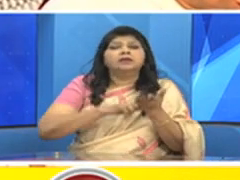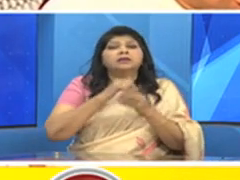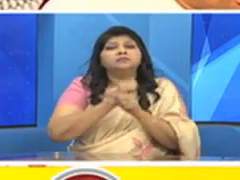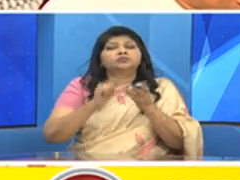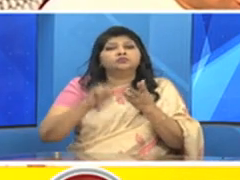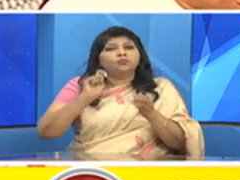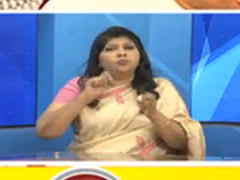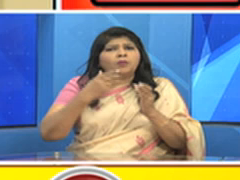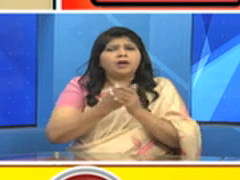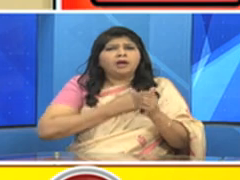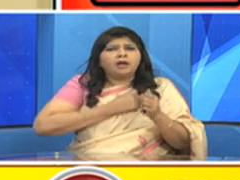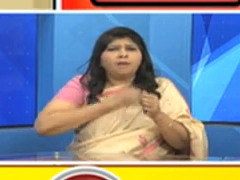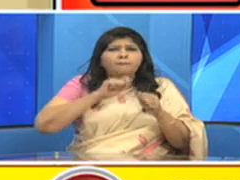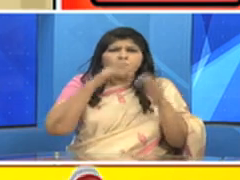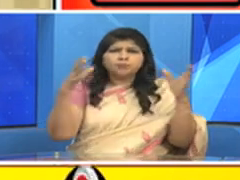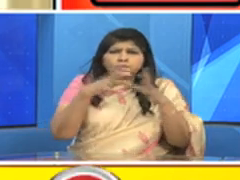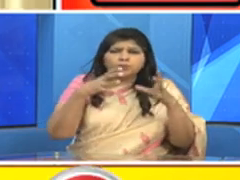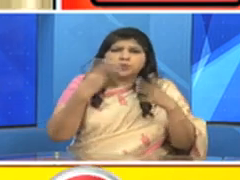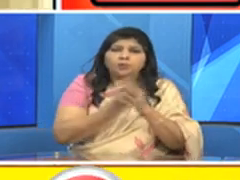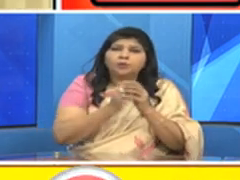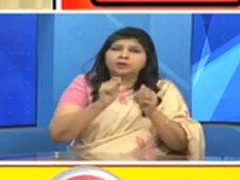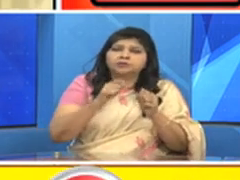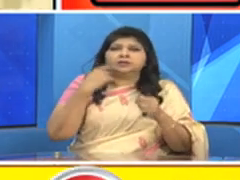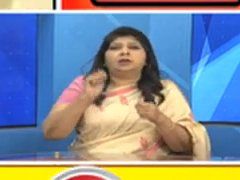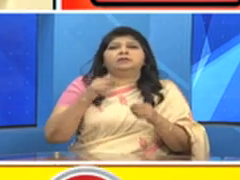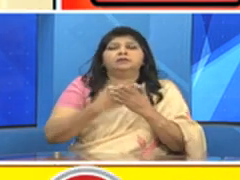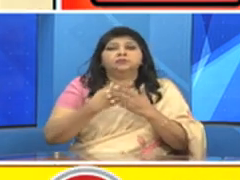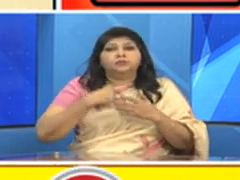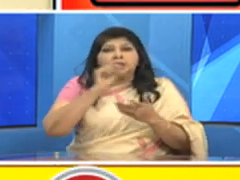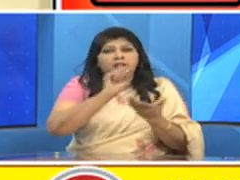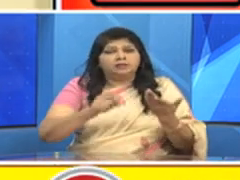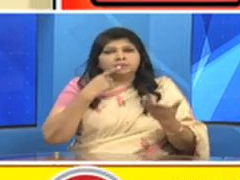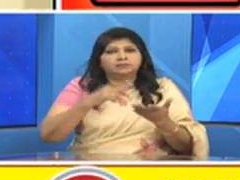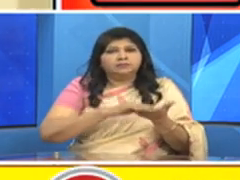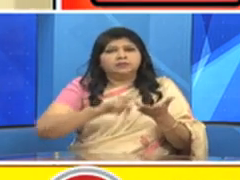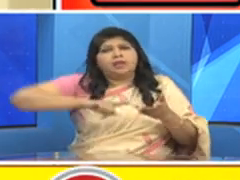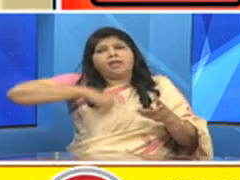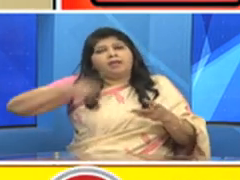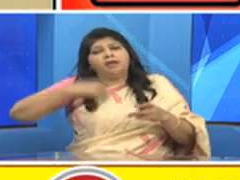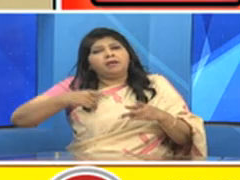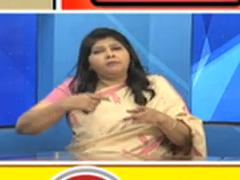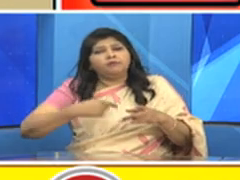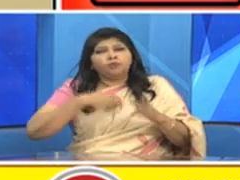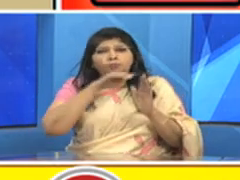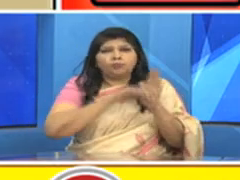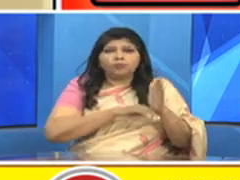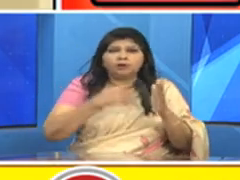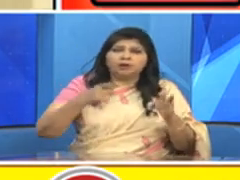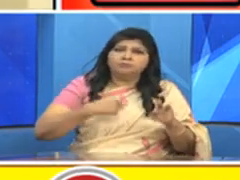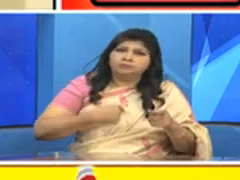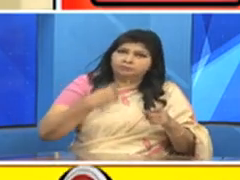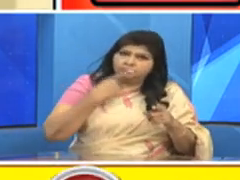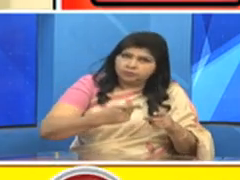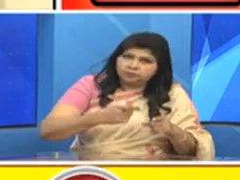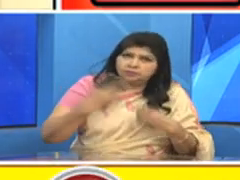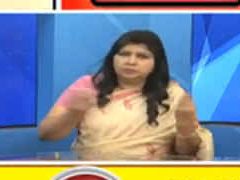में काम करते हैं। श्रीमान शैलेश जी लिखते हैं, मोदी जी, आप हर मन की बात में कुछ अपील करते हैं।